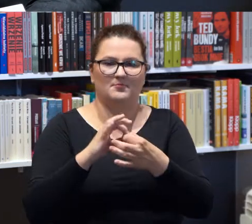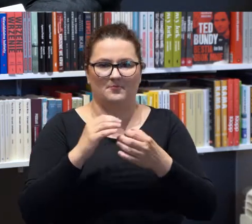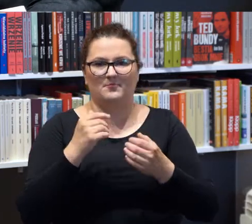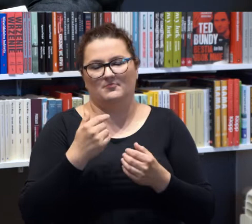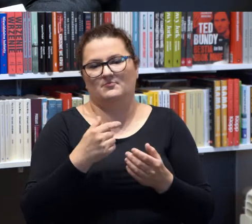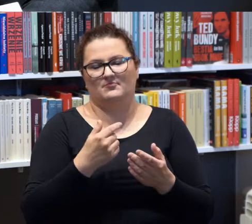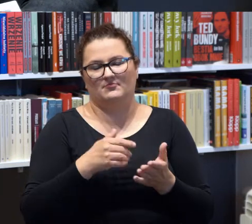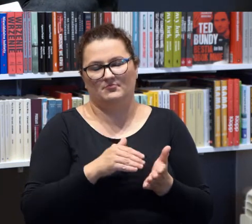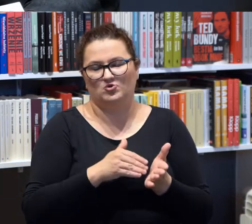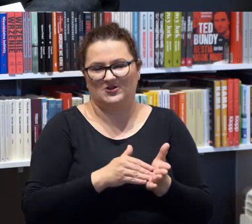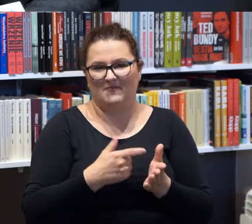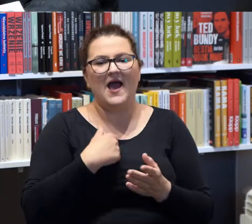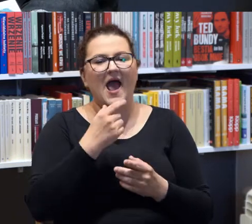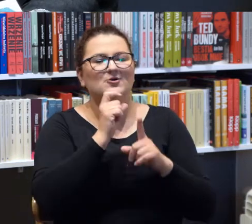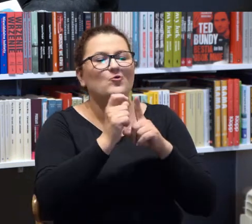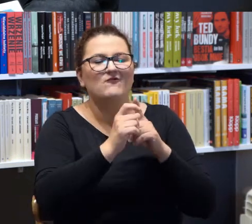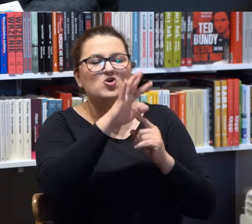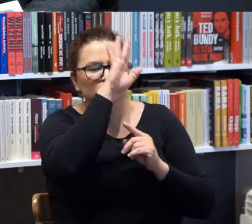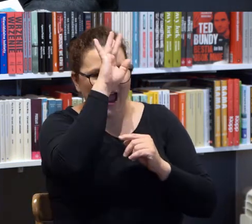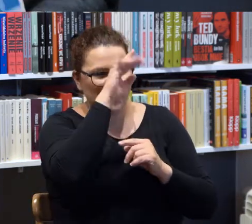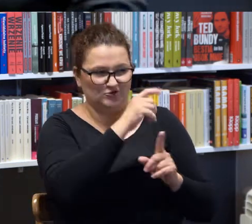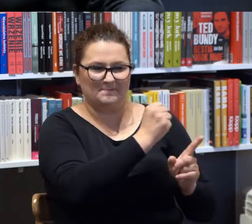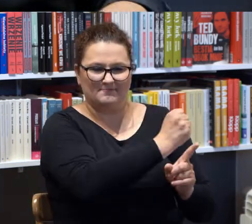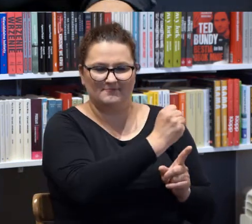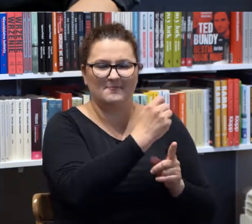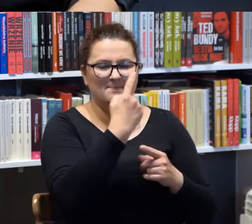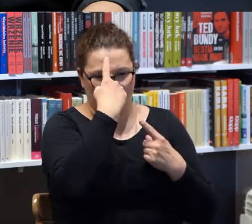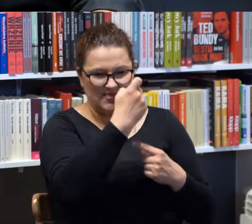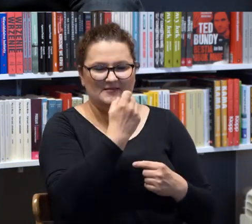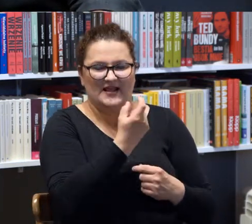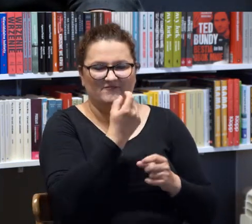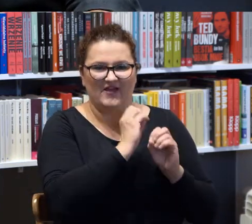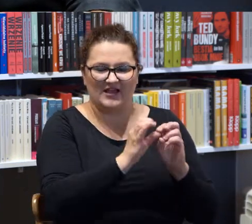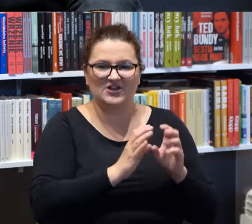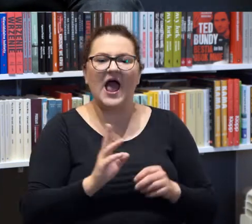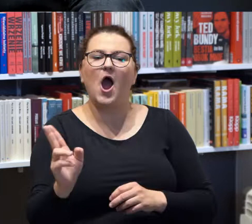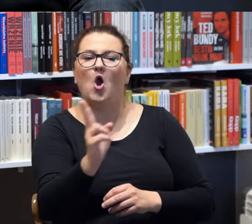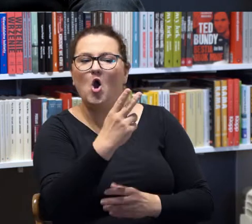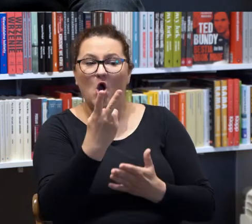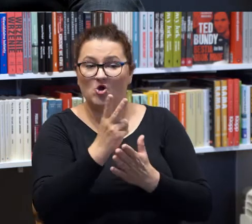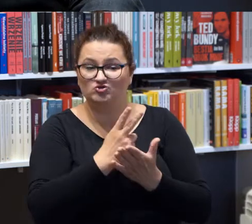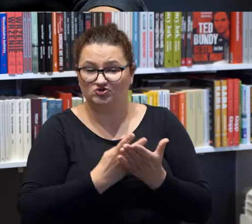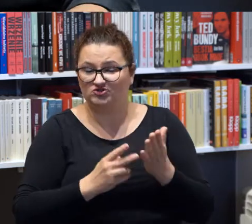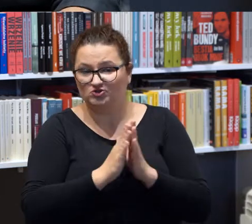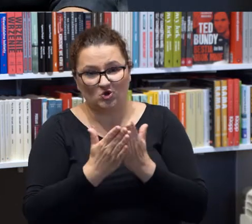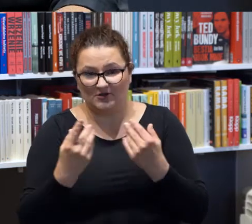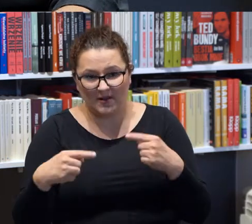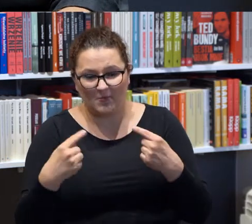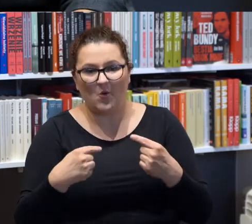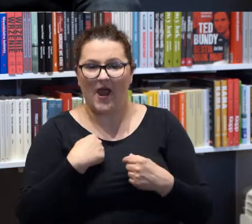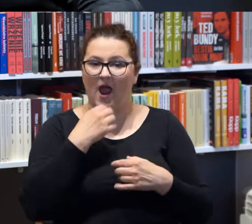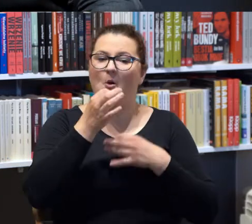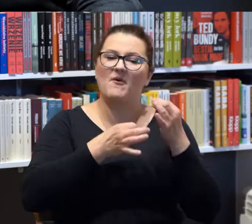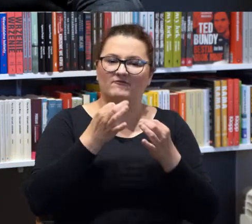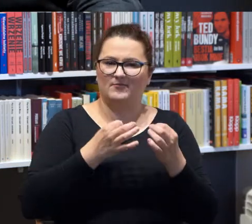szarość, tak żebyś zapamiętał, to zaraz ci powiem. Ale najpierw może znowu tym z Państwu, którzy nie czytali tej książki, powiem, co my mamy